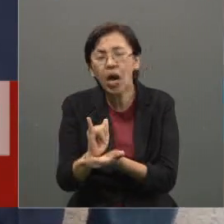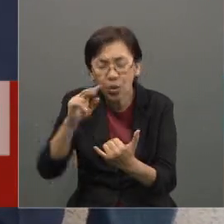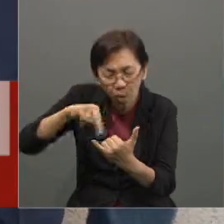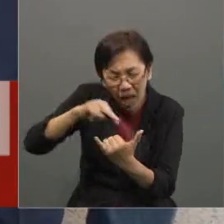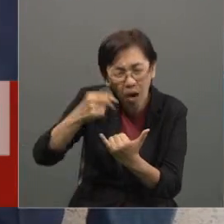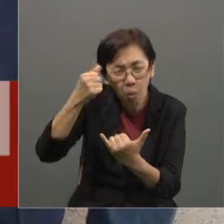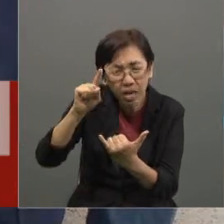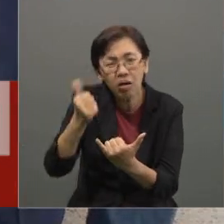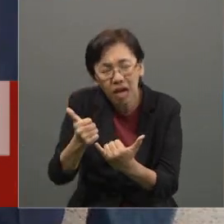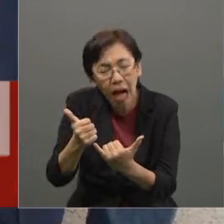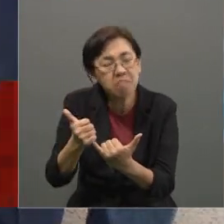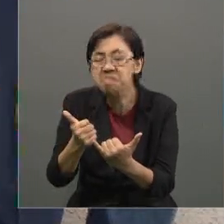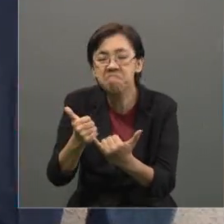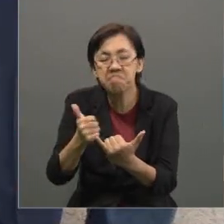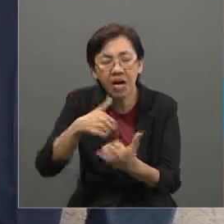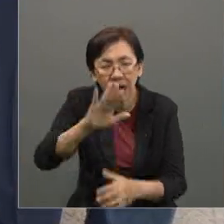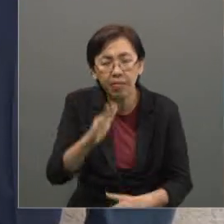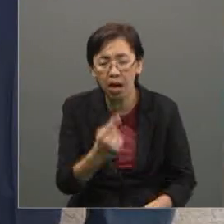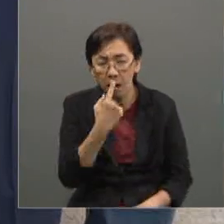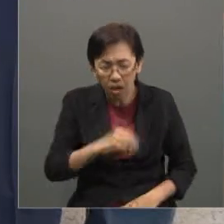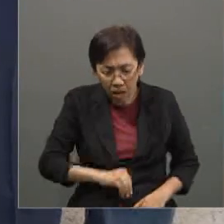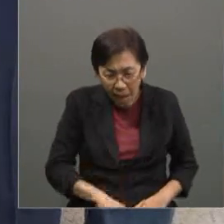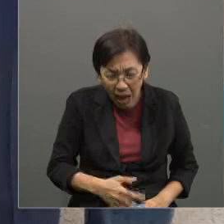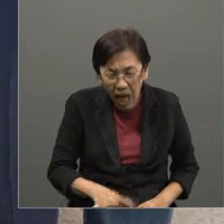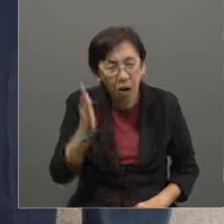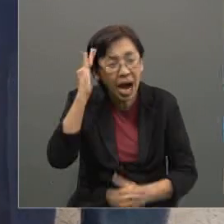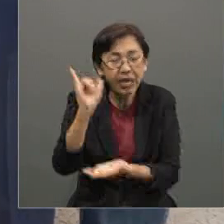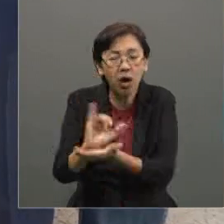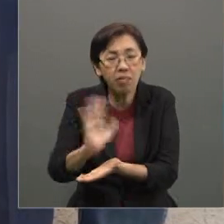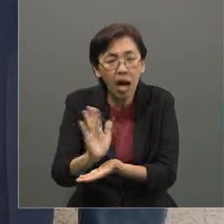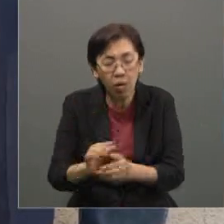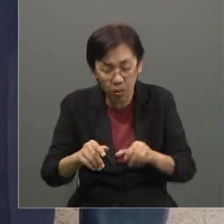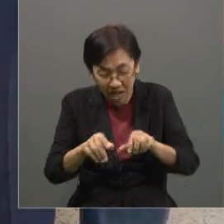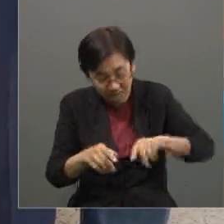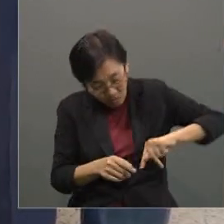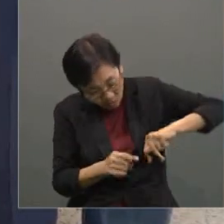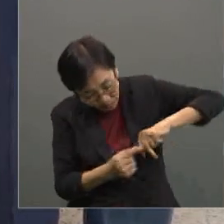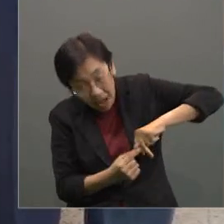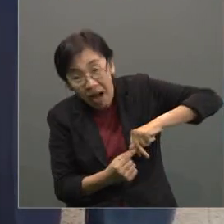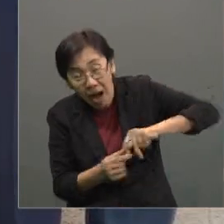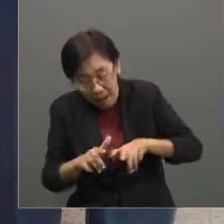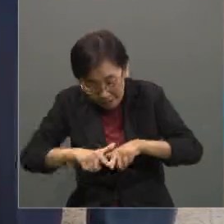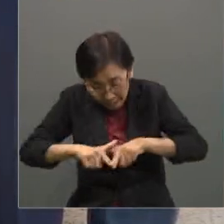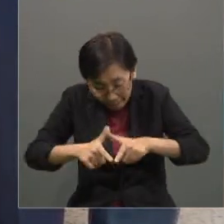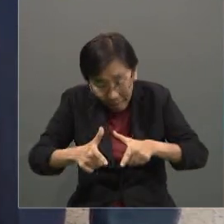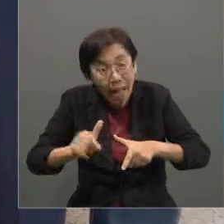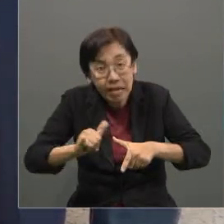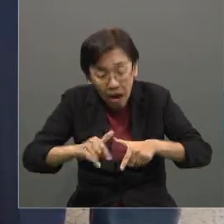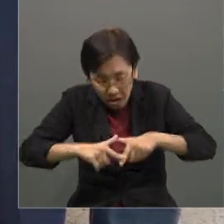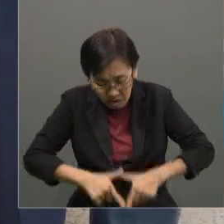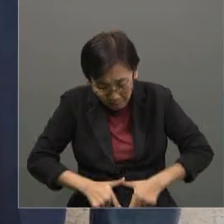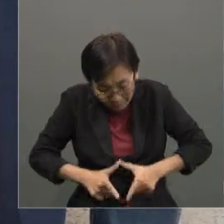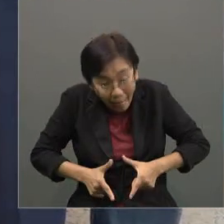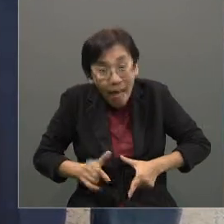นึงก็ได้ค่ะคือเลือดมันออกแล้วแทนที่จะให้เรานอนใช่มั้ยปากมดลูกมันไม่เปิดก็จริงบางคนก็เปิดปากมดลูกไม่เปิดแต่ว่าเ